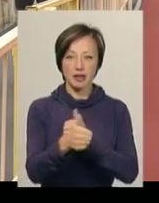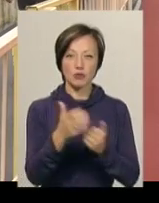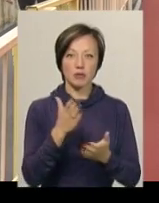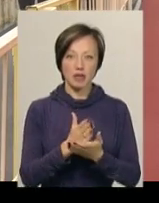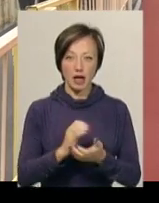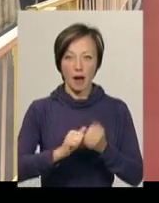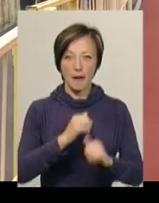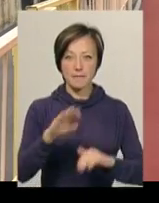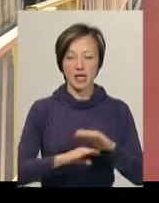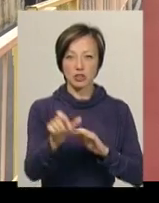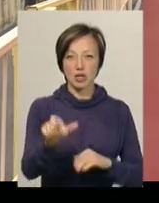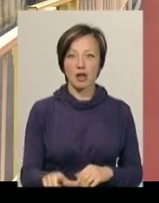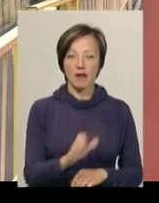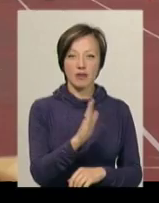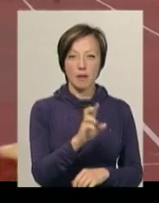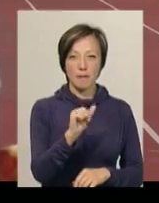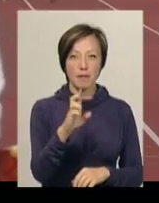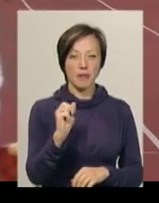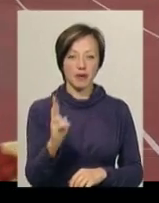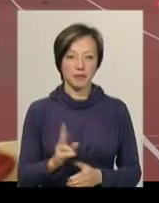є кам'янчанка Вікторія Бабак.